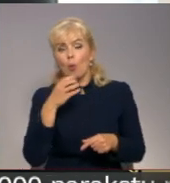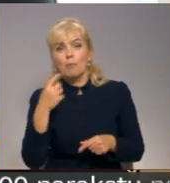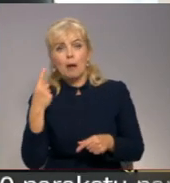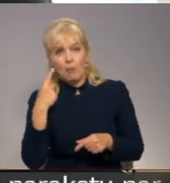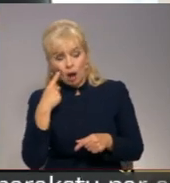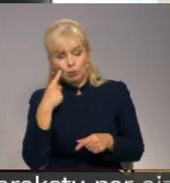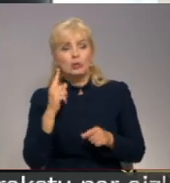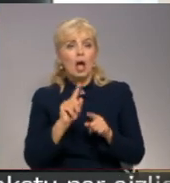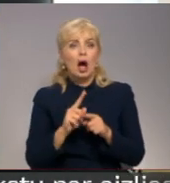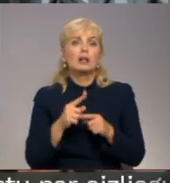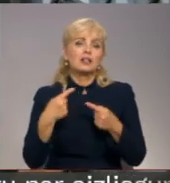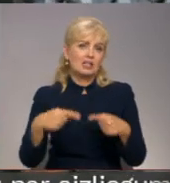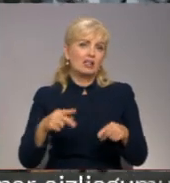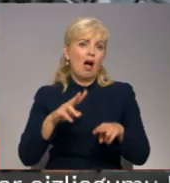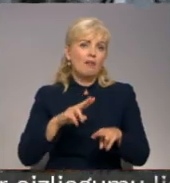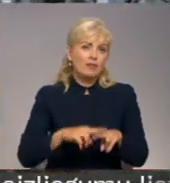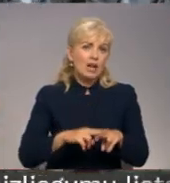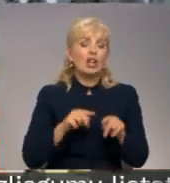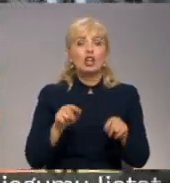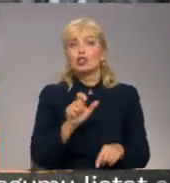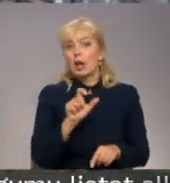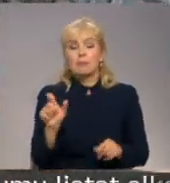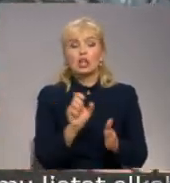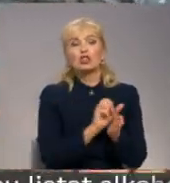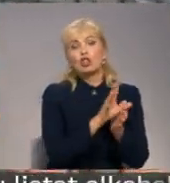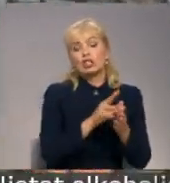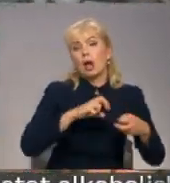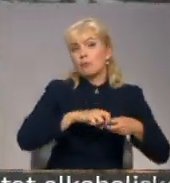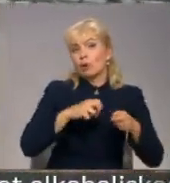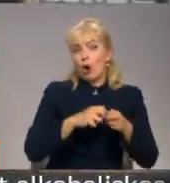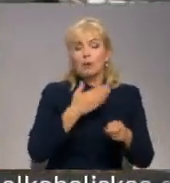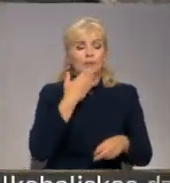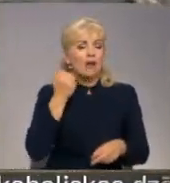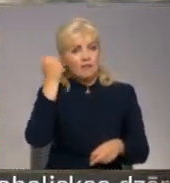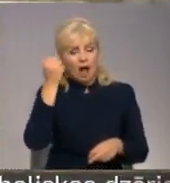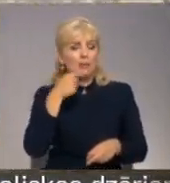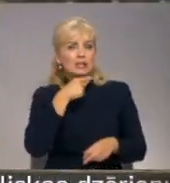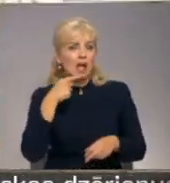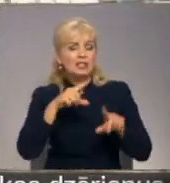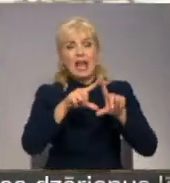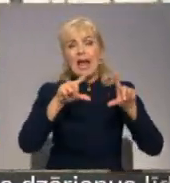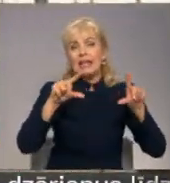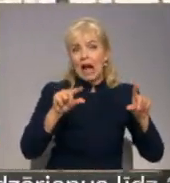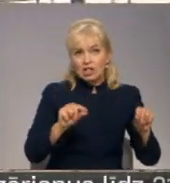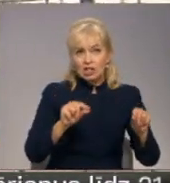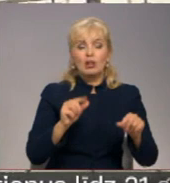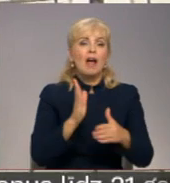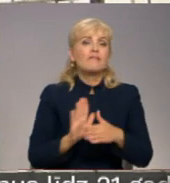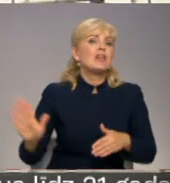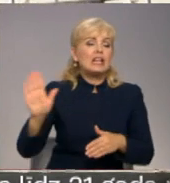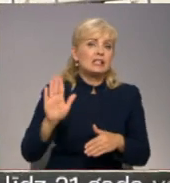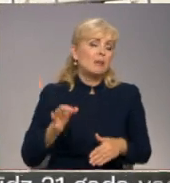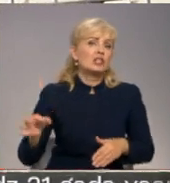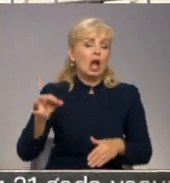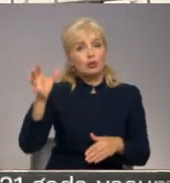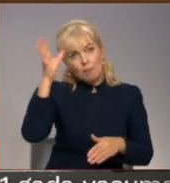tad attiecīgi viņi būs citā vietā. Lai arī šī brīža sistēmā problēmas nav ne Valmieras, ne Cēsu iecirkņu pusē, tomēr Vidzemes reģiona